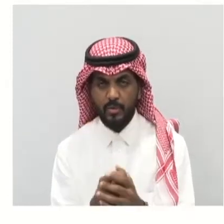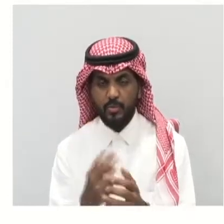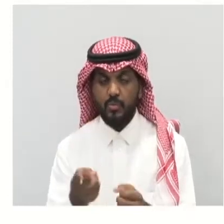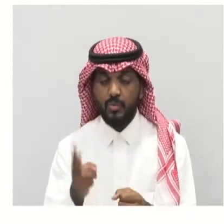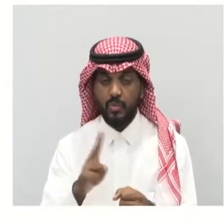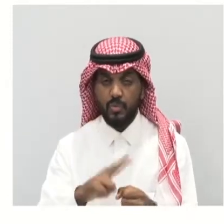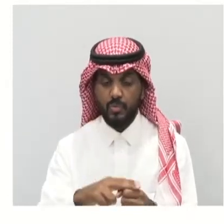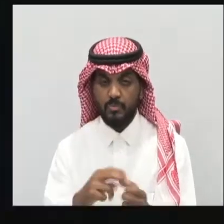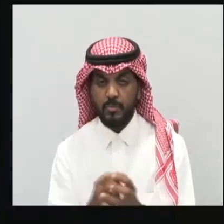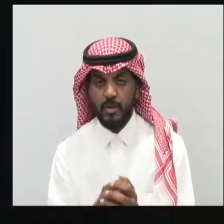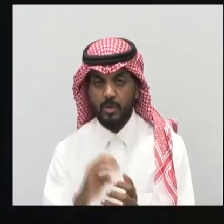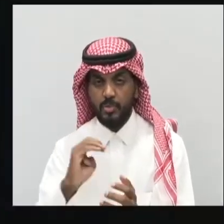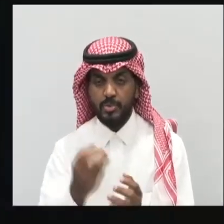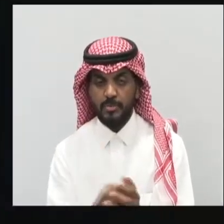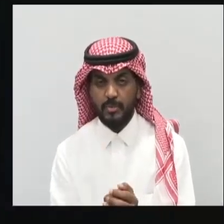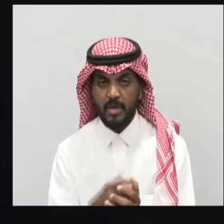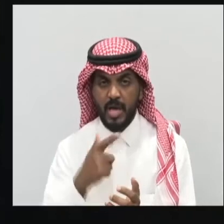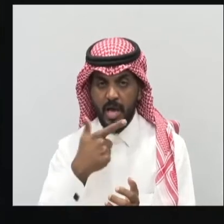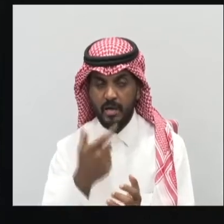أجيب، المطلوب مني قراءة